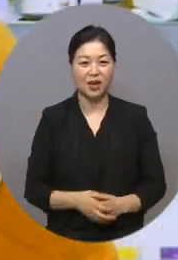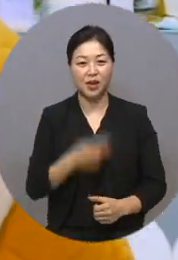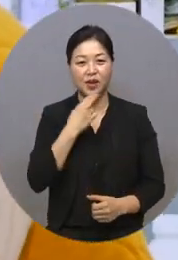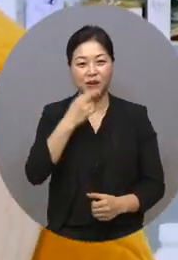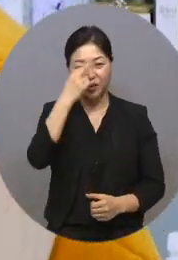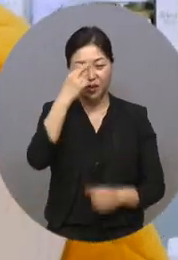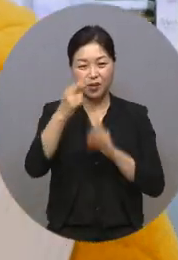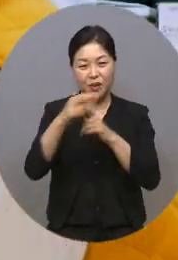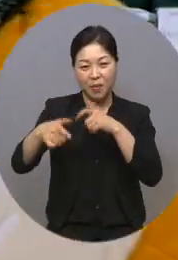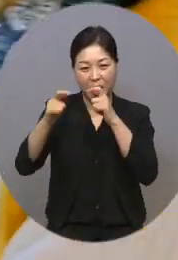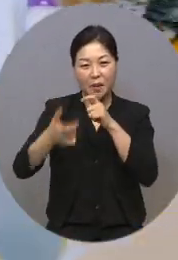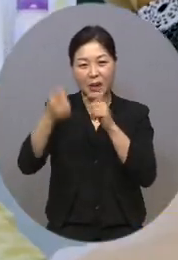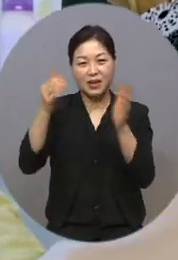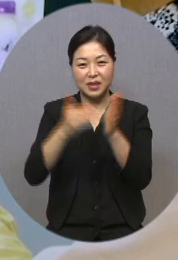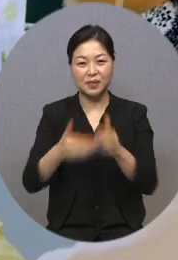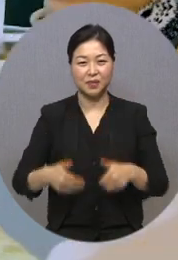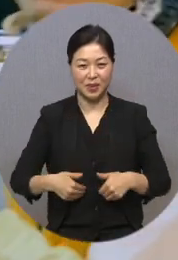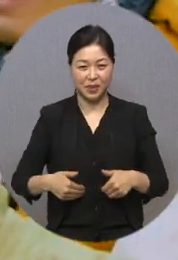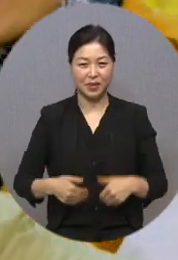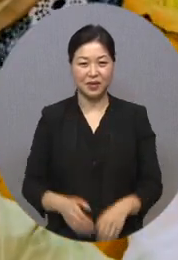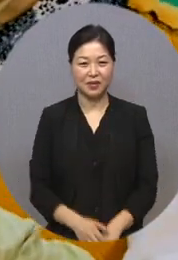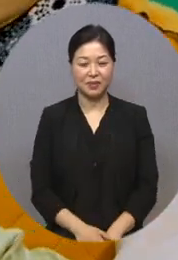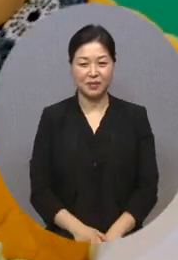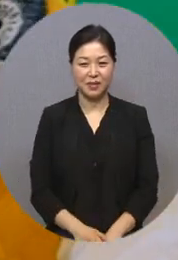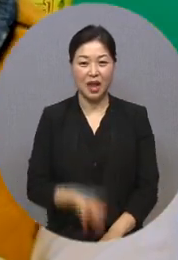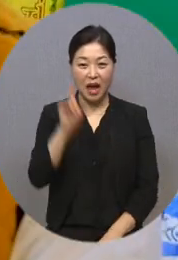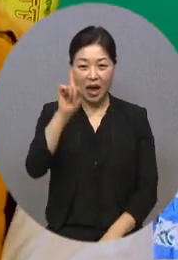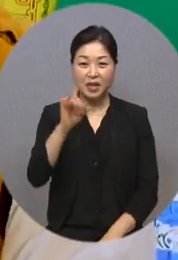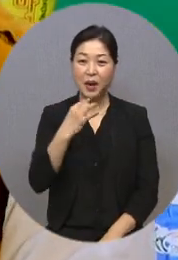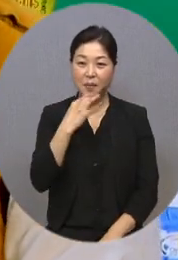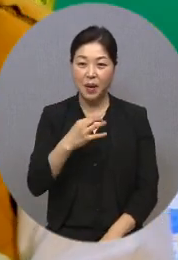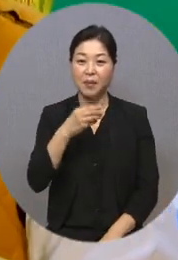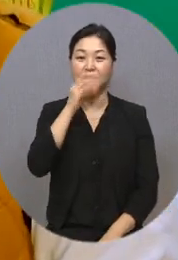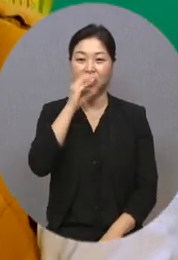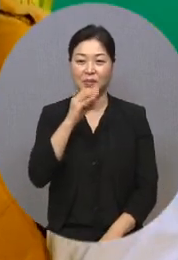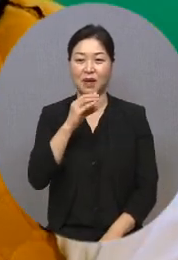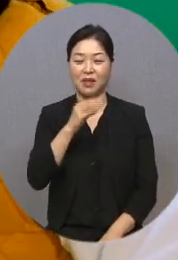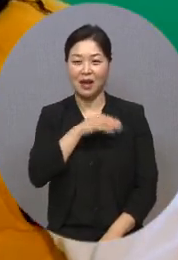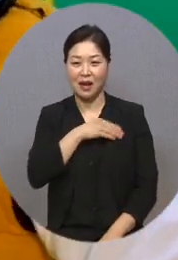아. 오요. 이야. 하나만 먹으면